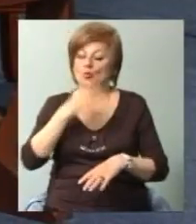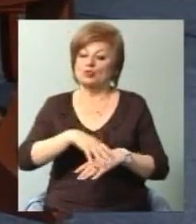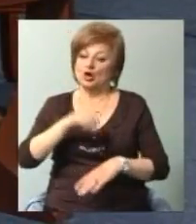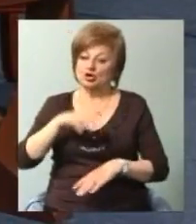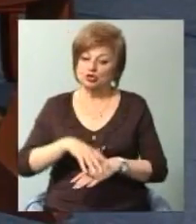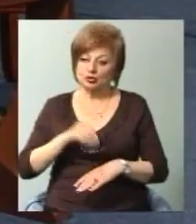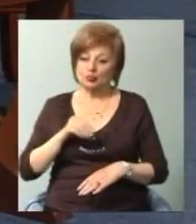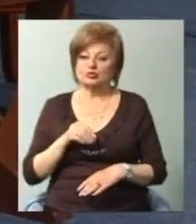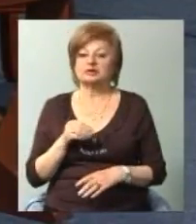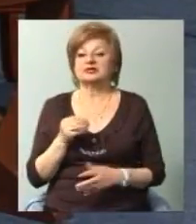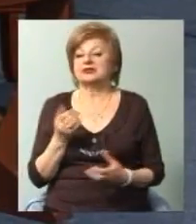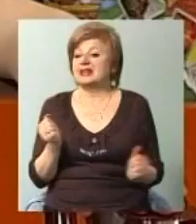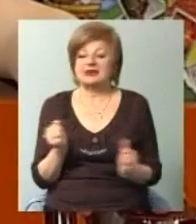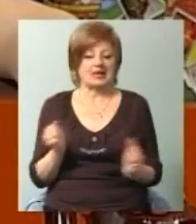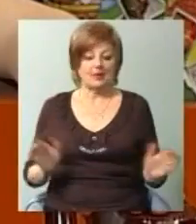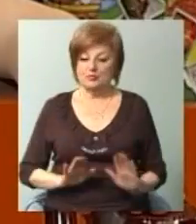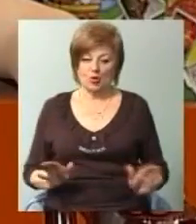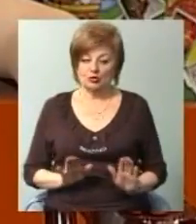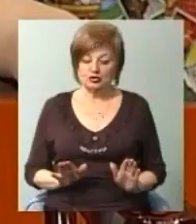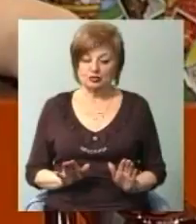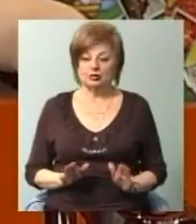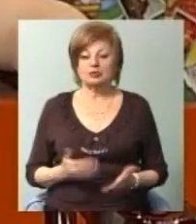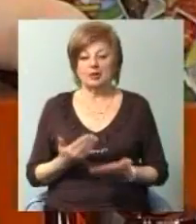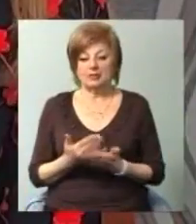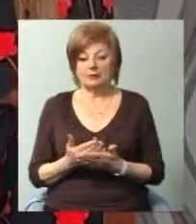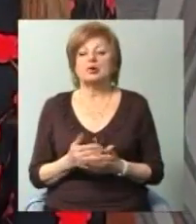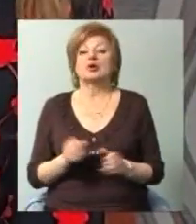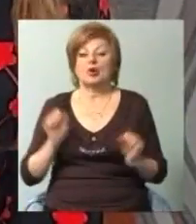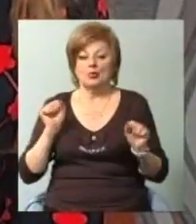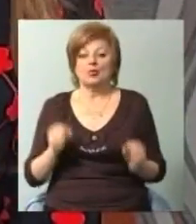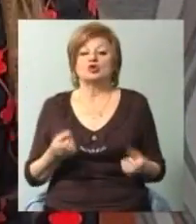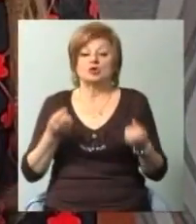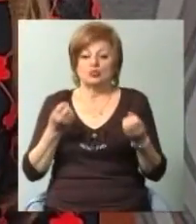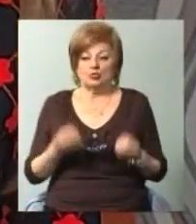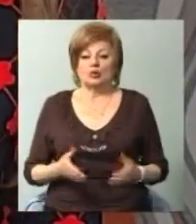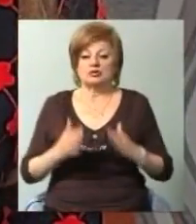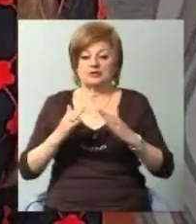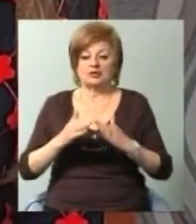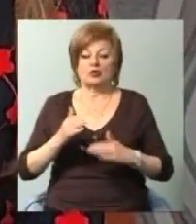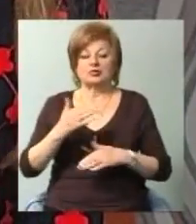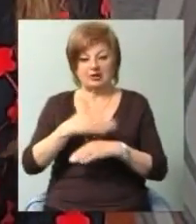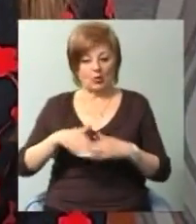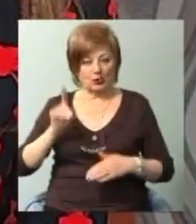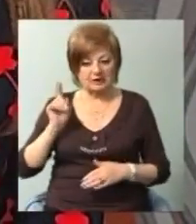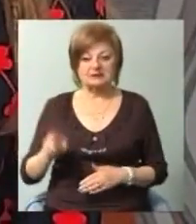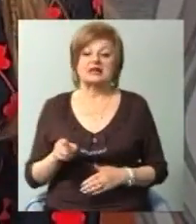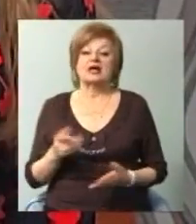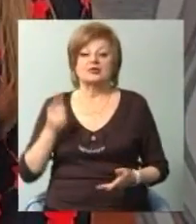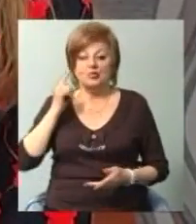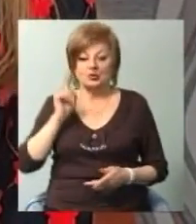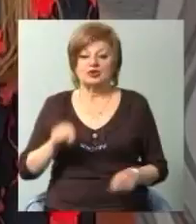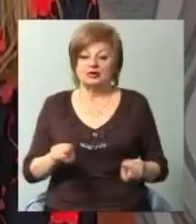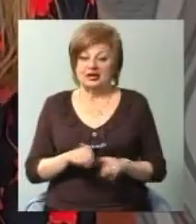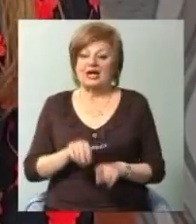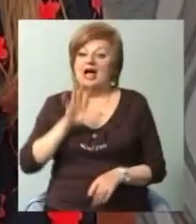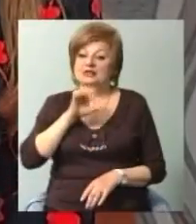ще називають, собаки не мерзнуть. При низьких температурах навіть собака може просто знаходитись на півночі. А й знаю ще таку